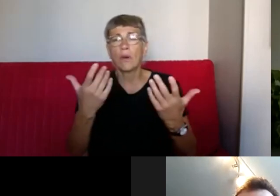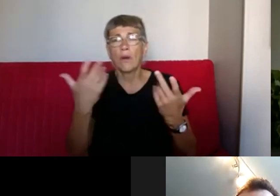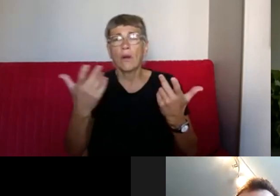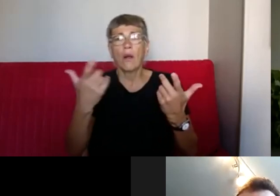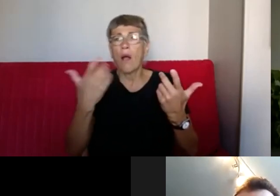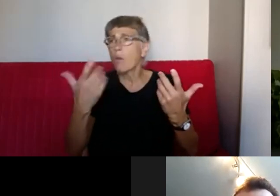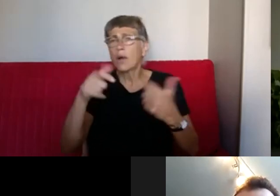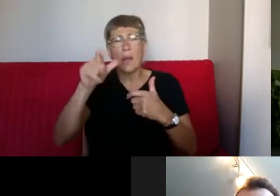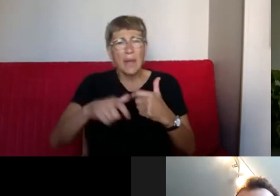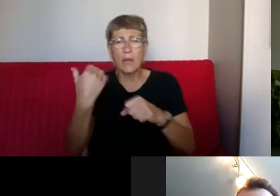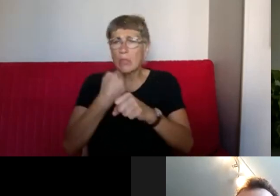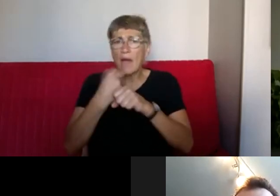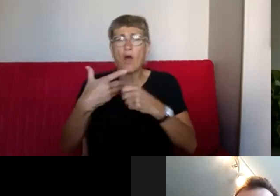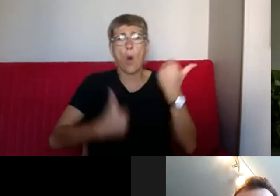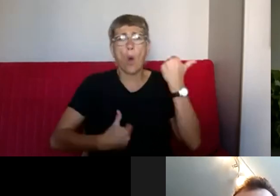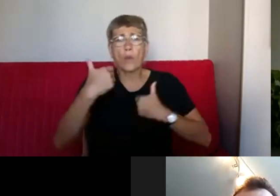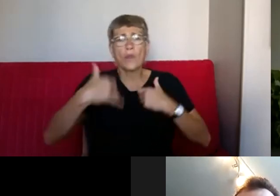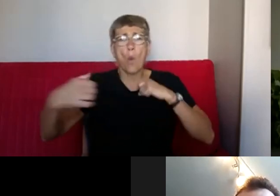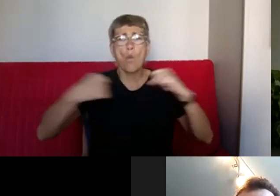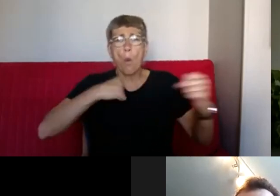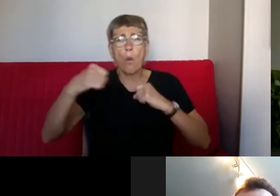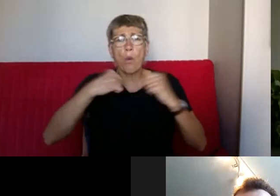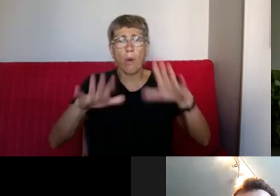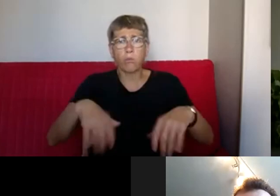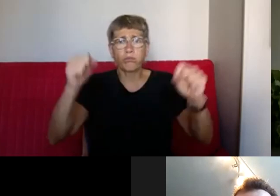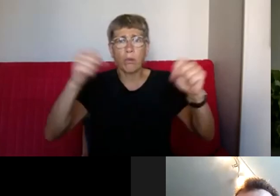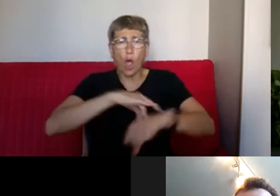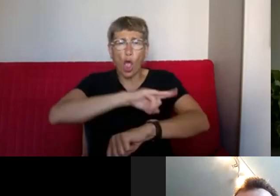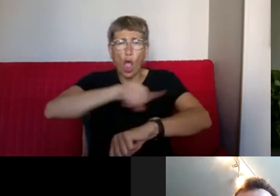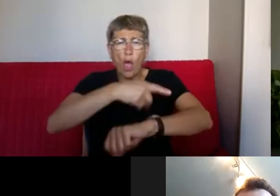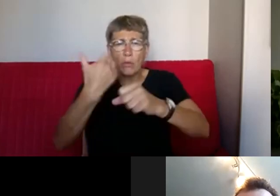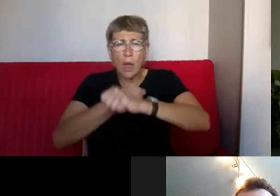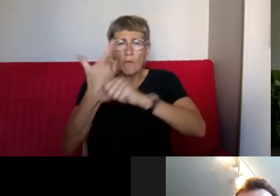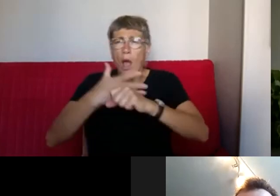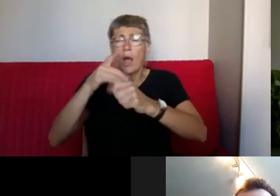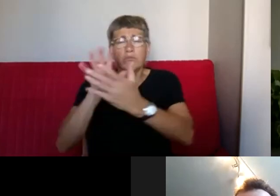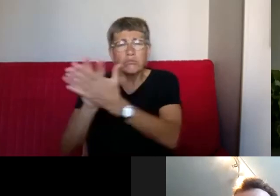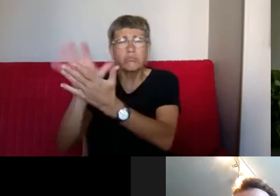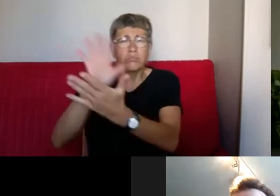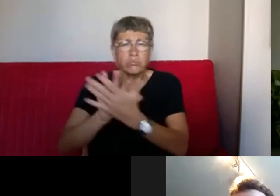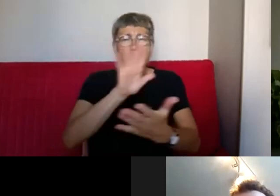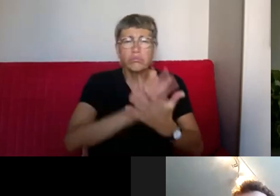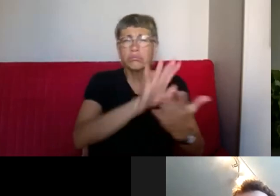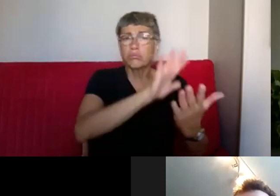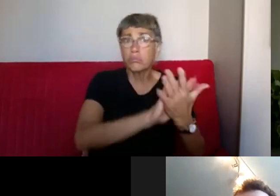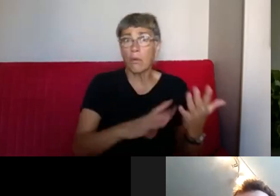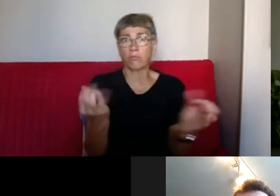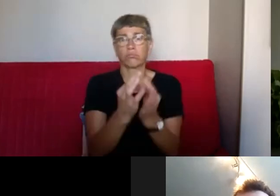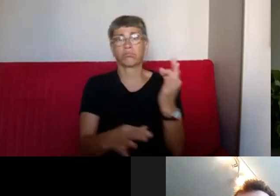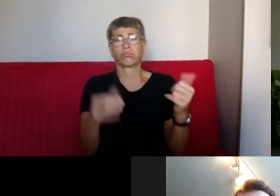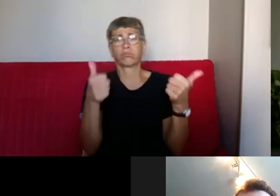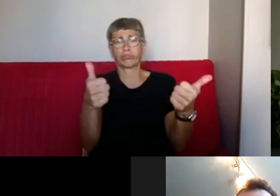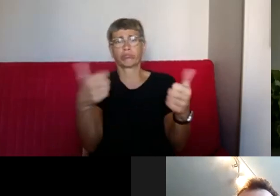Emploi depuis la création, mais ça se compte en milliers d'heures. Peut-être, voilà, mais en tout cas, tout ça, c'est réussi. C'est le